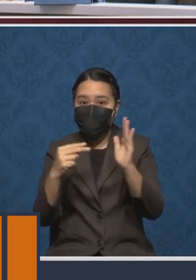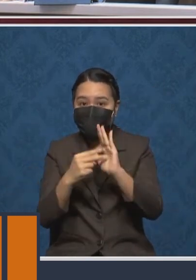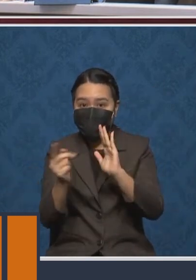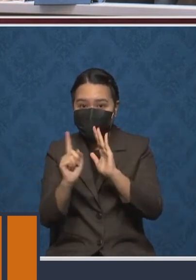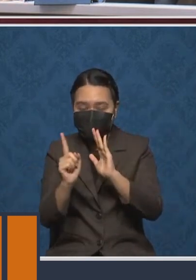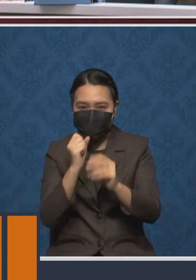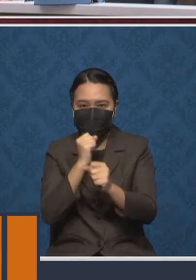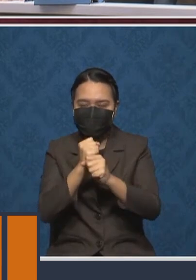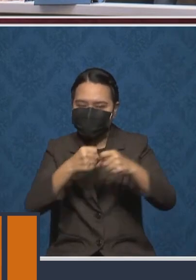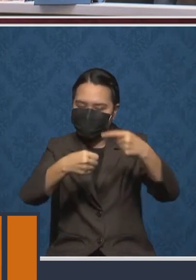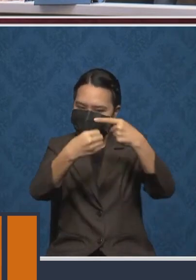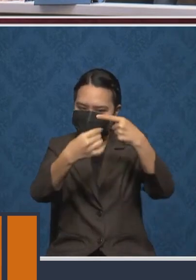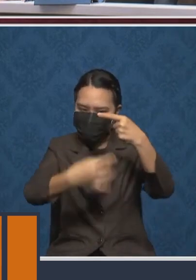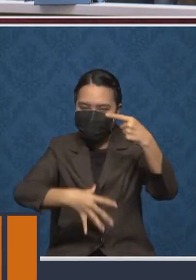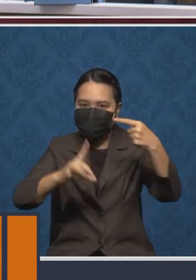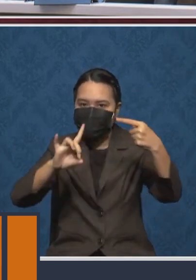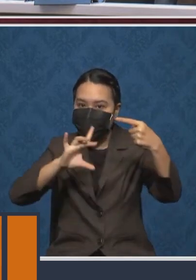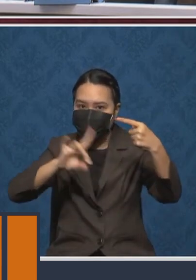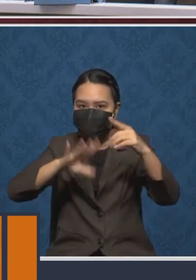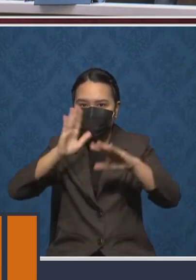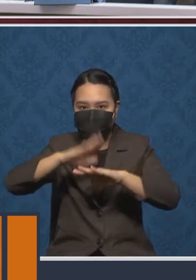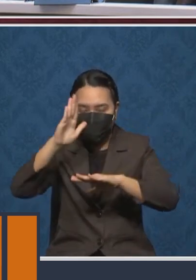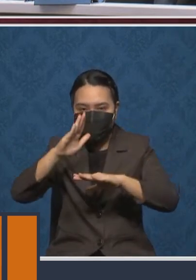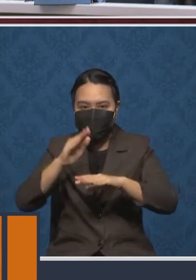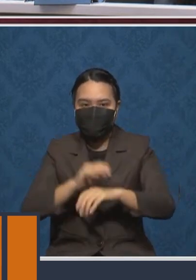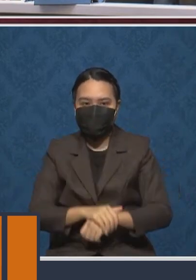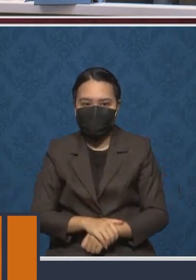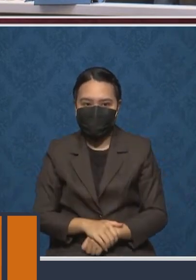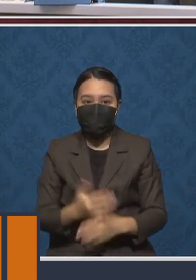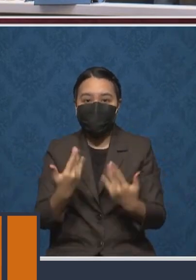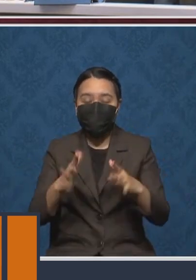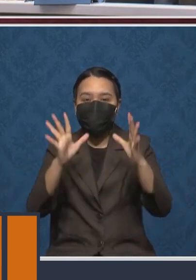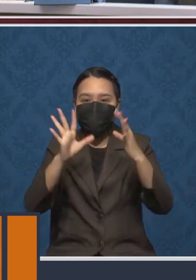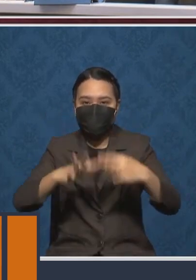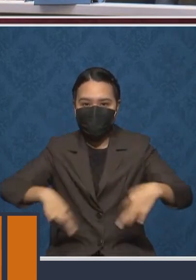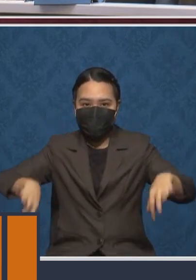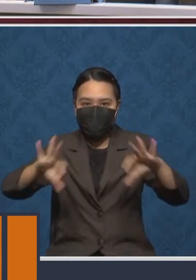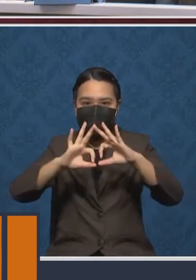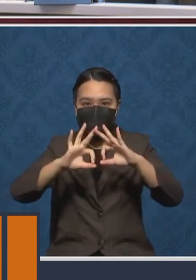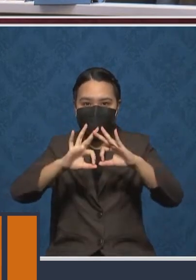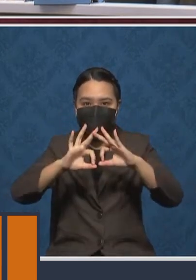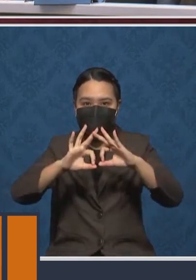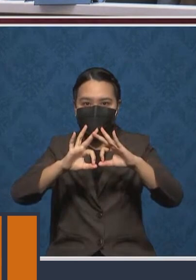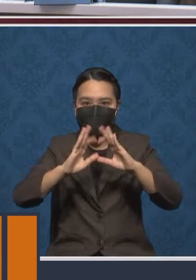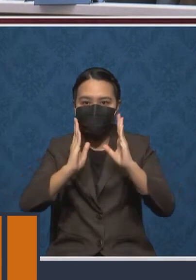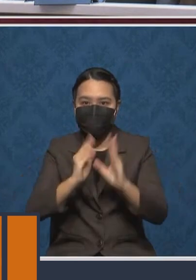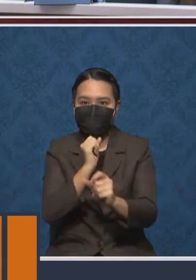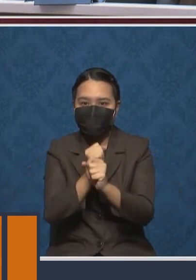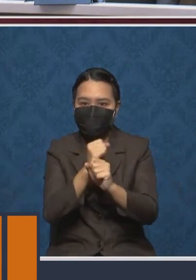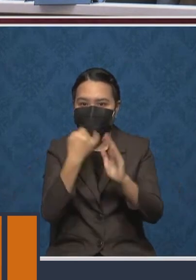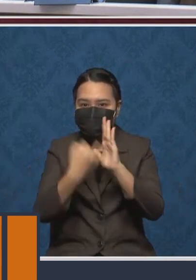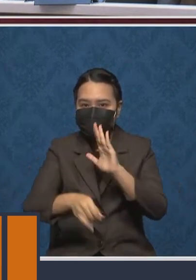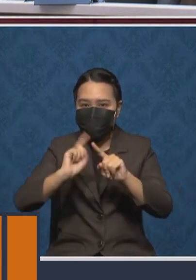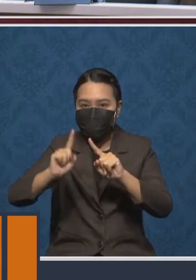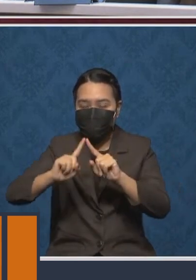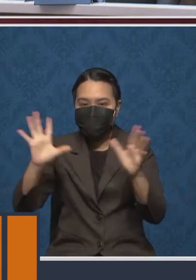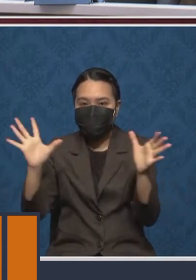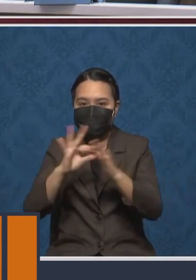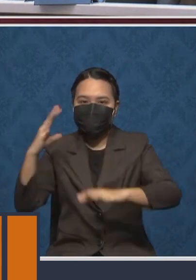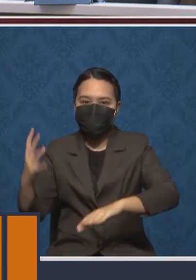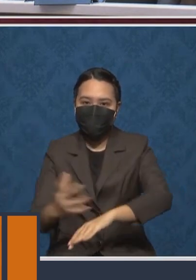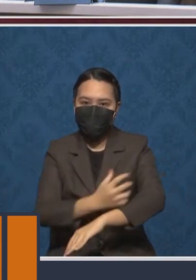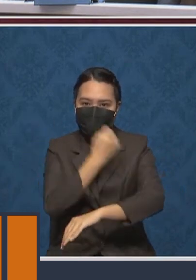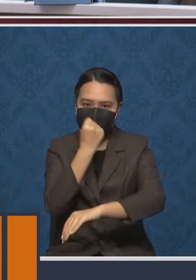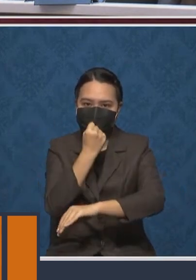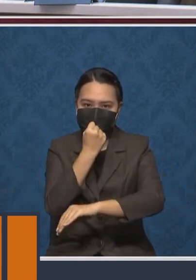ว่า100แบบนะครับและสี่สิ่งสำคัญครับในมีนิ่งของมันในการก่อร้ายมันเป็นเรื่องการเมืองนะครับ